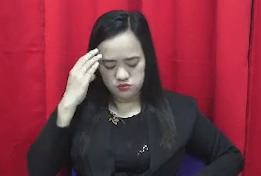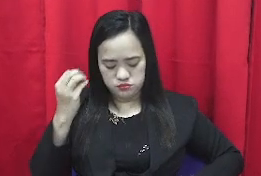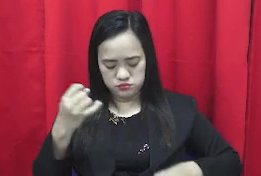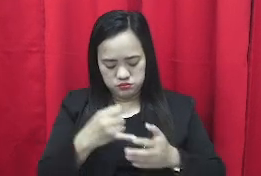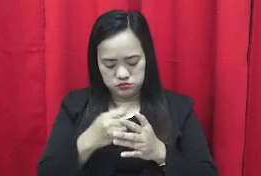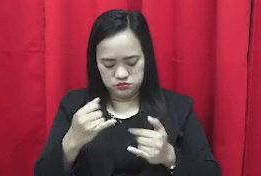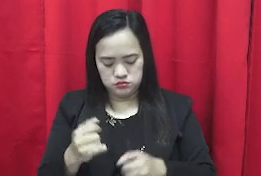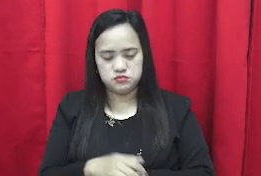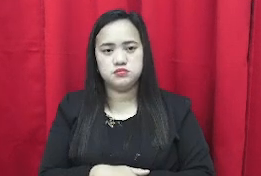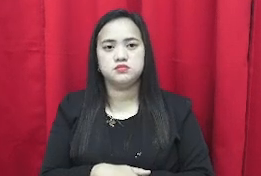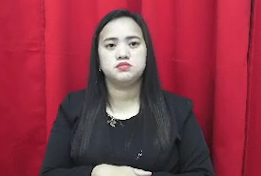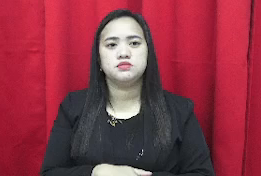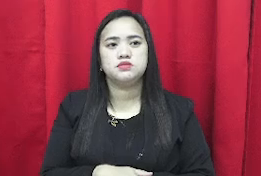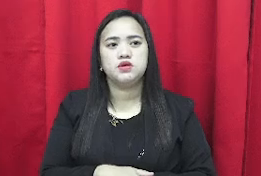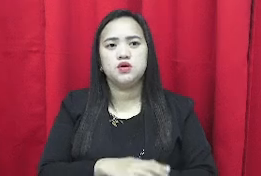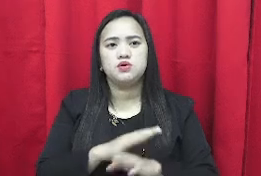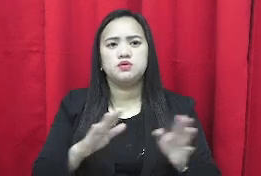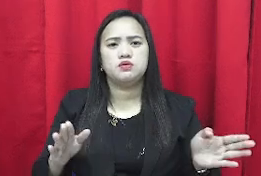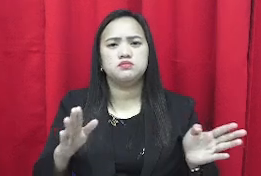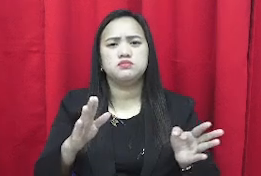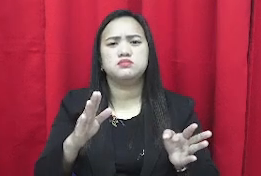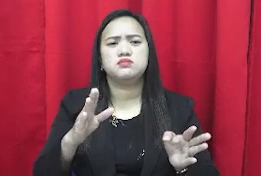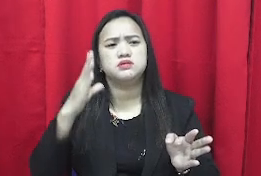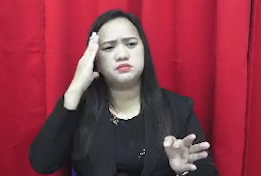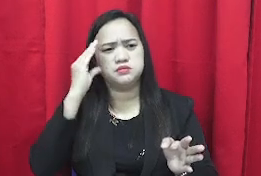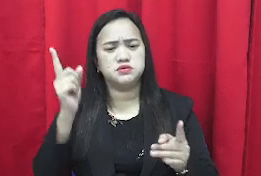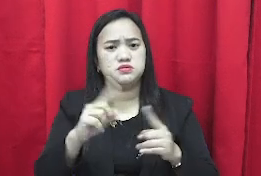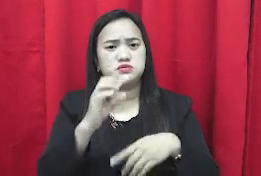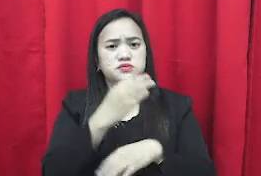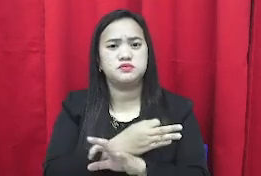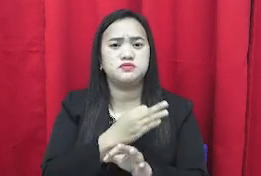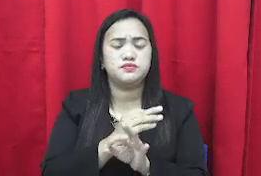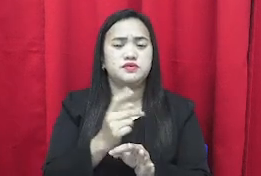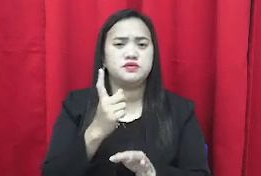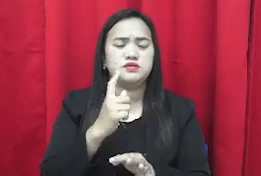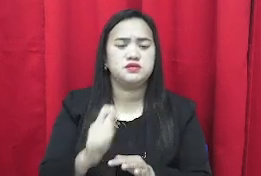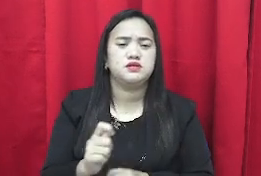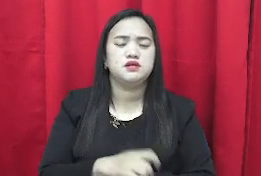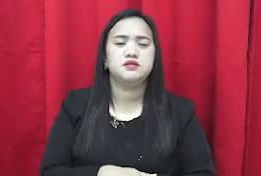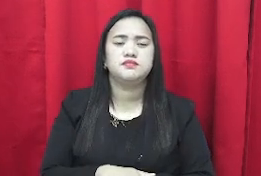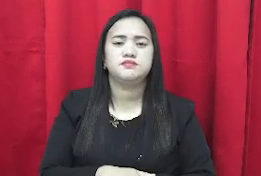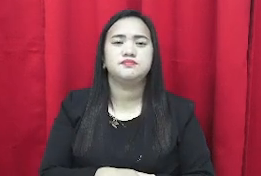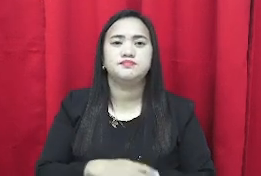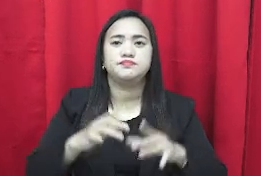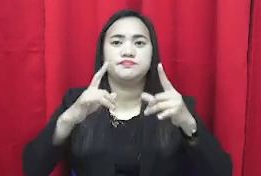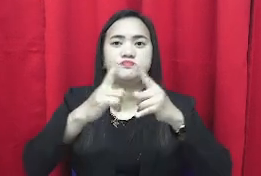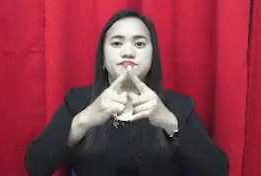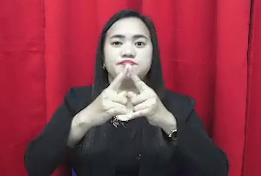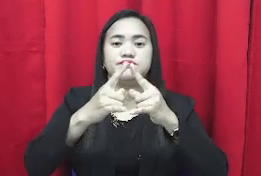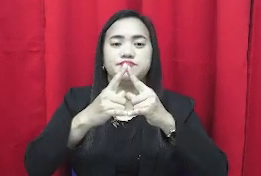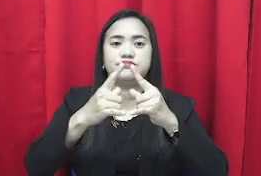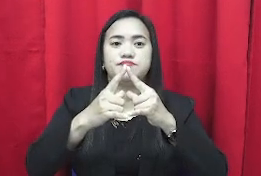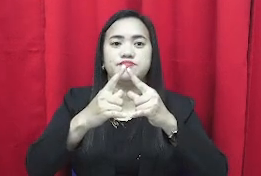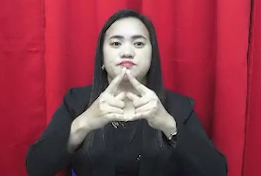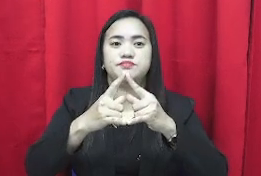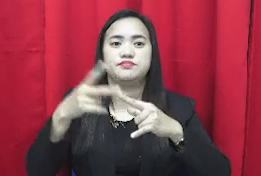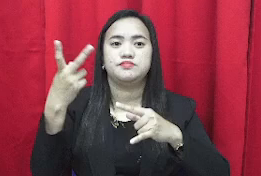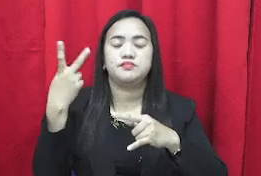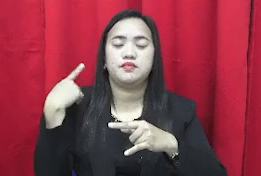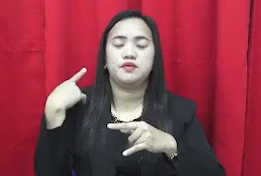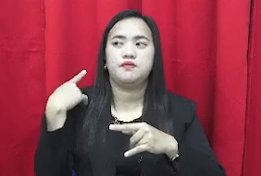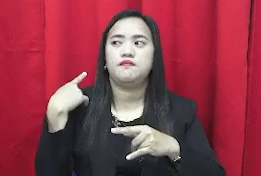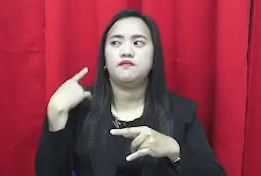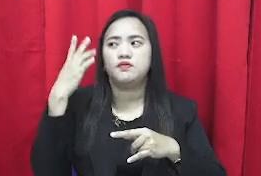hindi nga nila naranasan magfi ng 10 mm o ' ba Hindi nga nila nararanasan mabuhay ng pamaypay eh o '